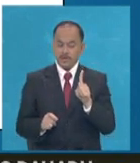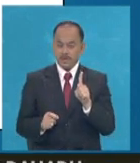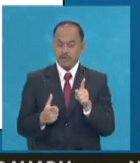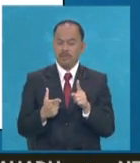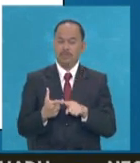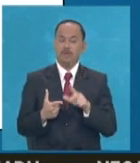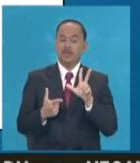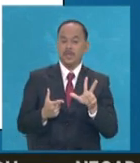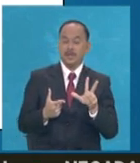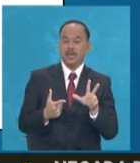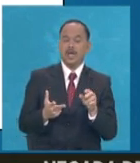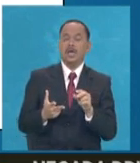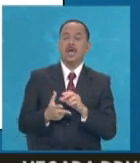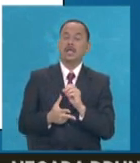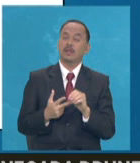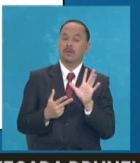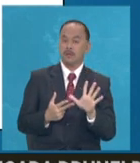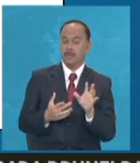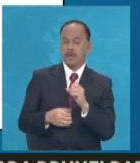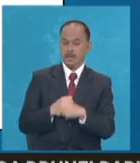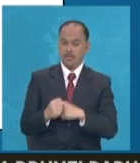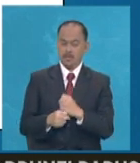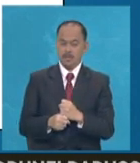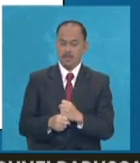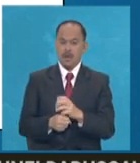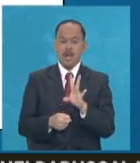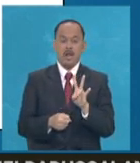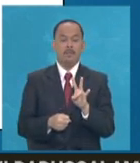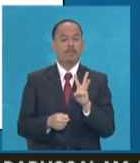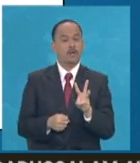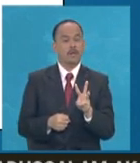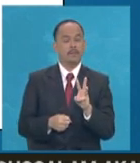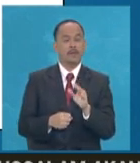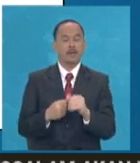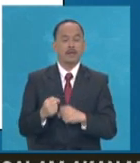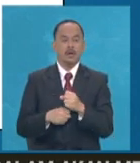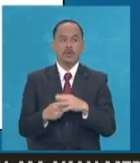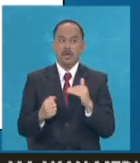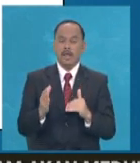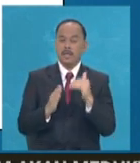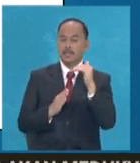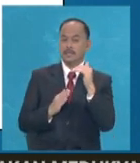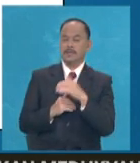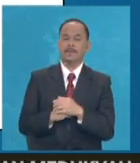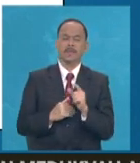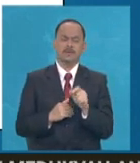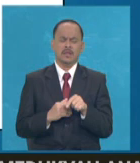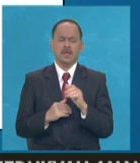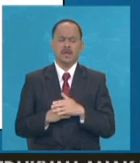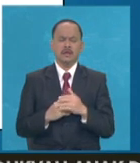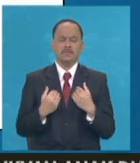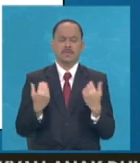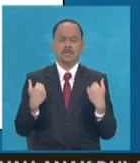atau 5 tahun manakala pemohon berumur 86 tahun dan ke atas hendaklah menyertakan